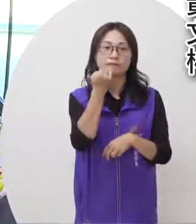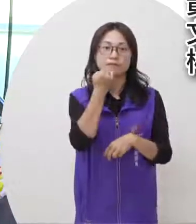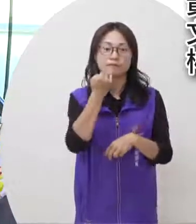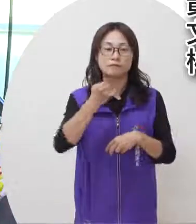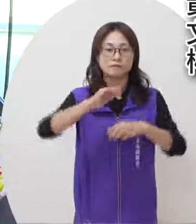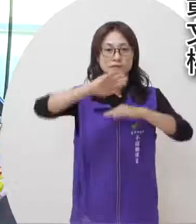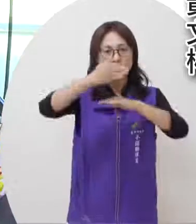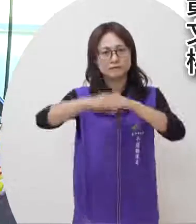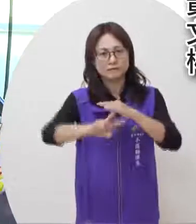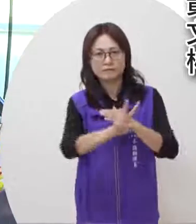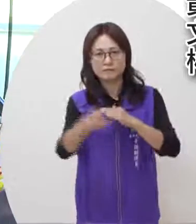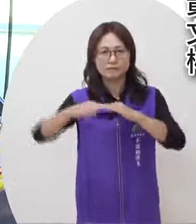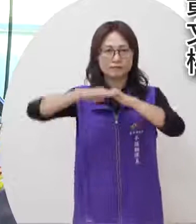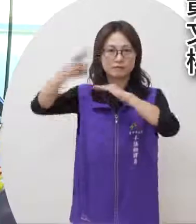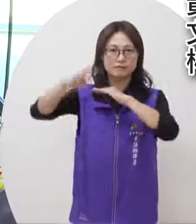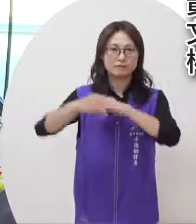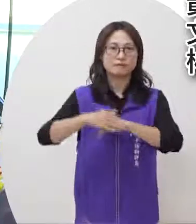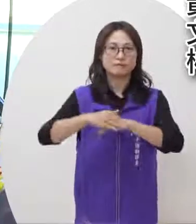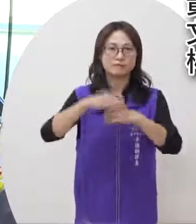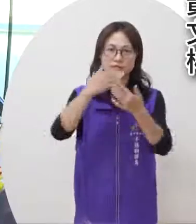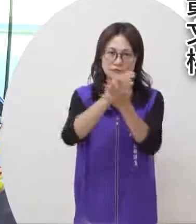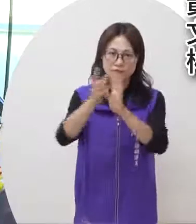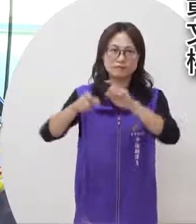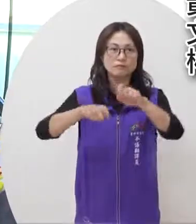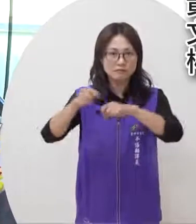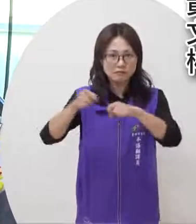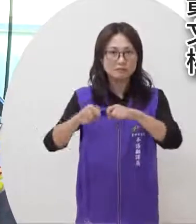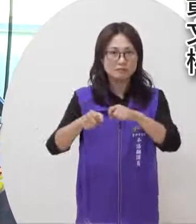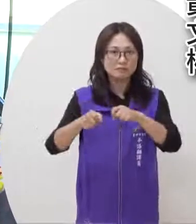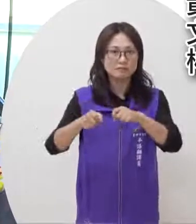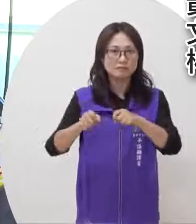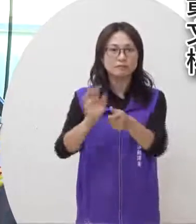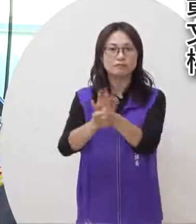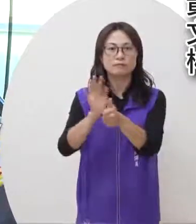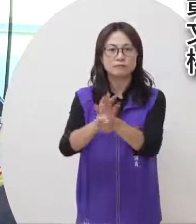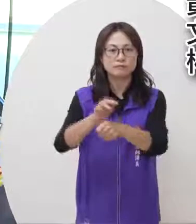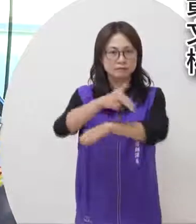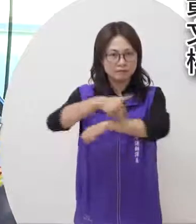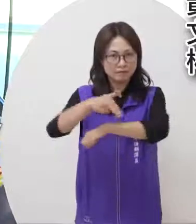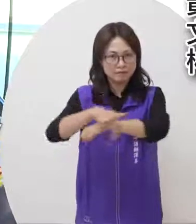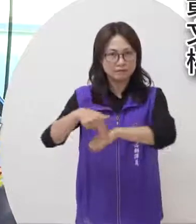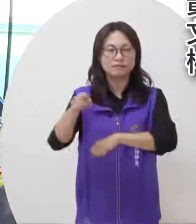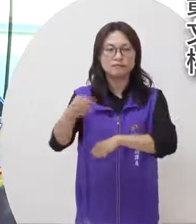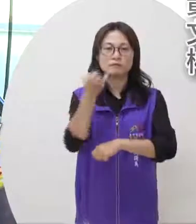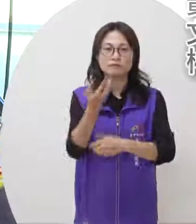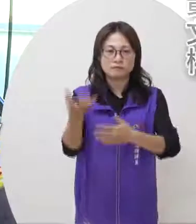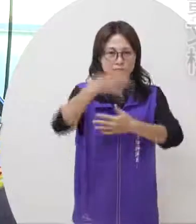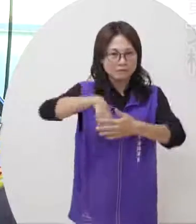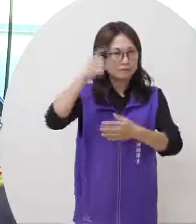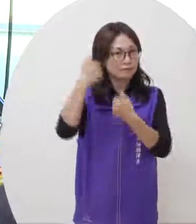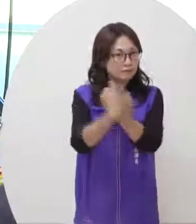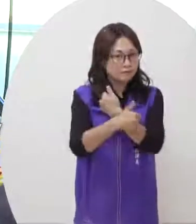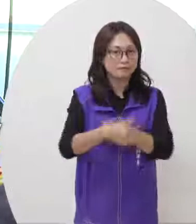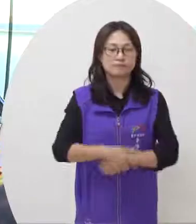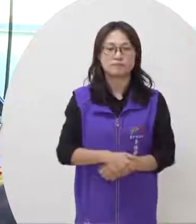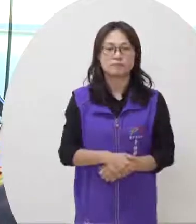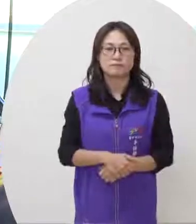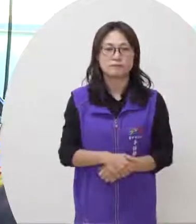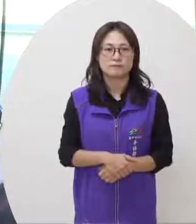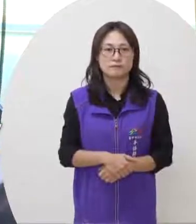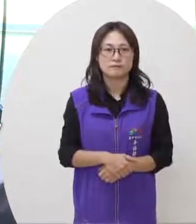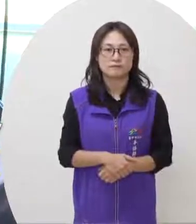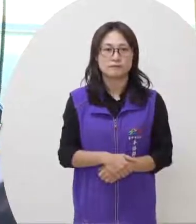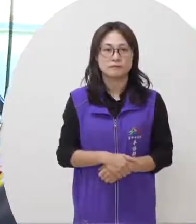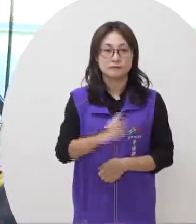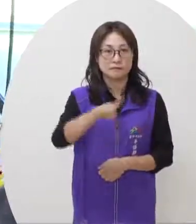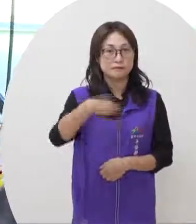跟通学专案，那我们这个部分再列为我们的评估的一个项目以上都发局的报告。